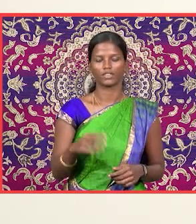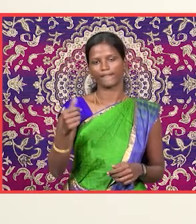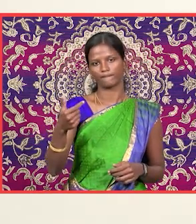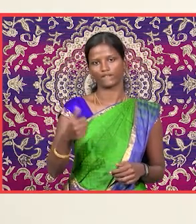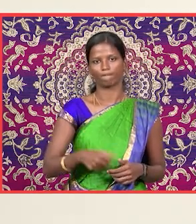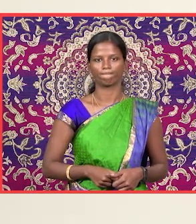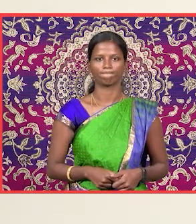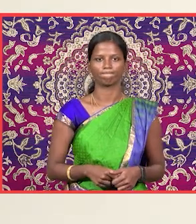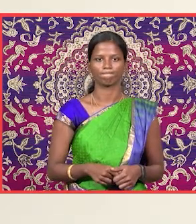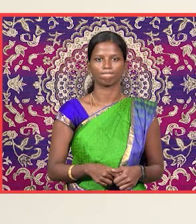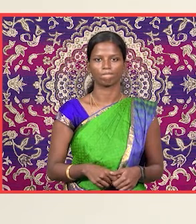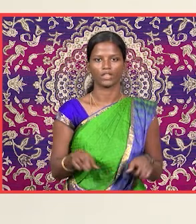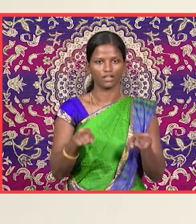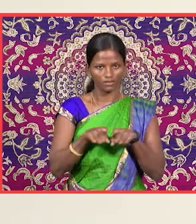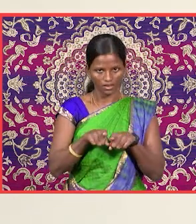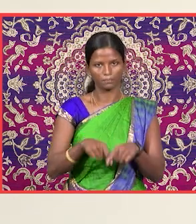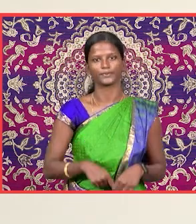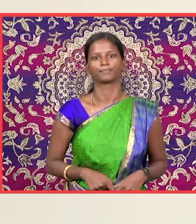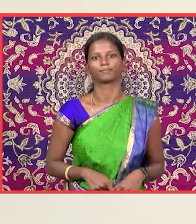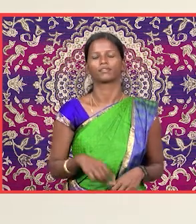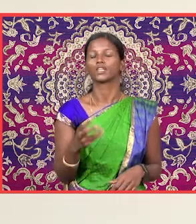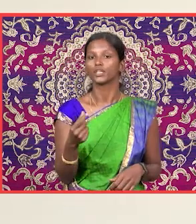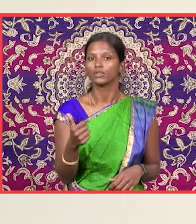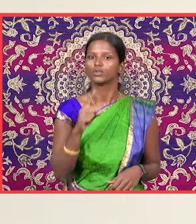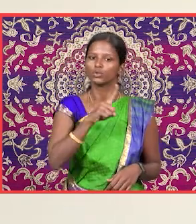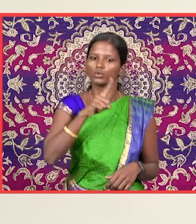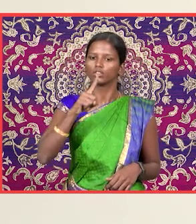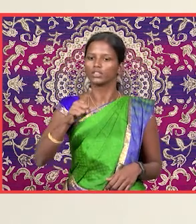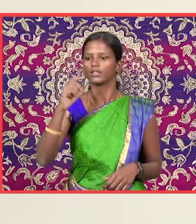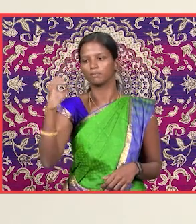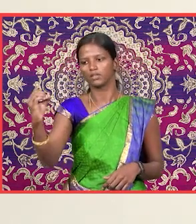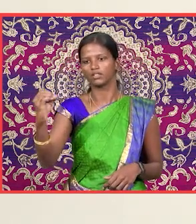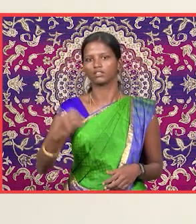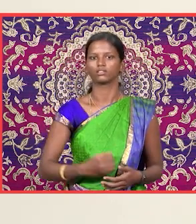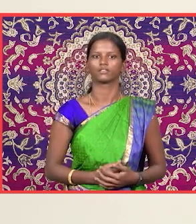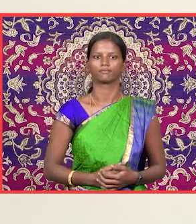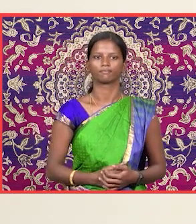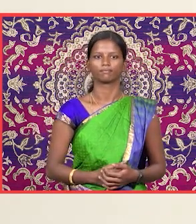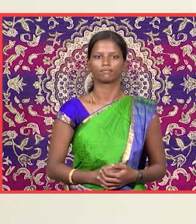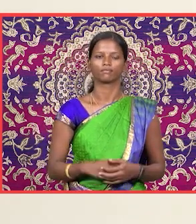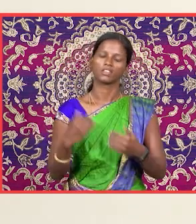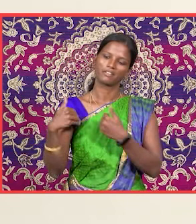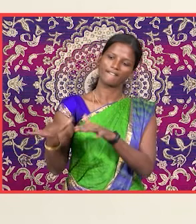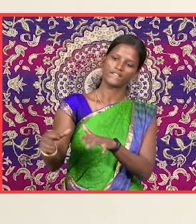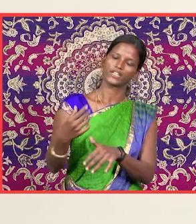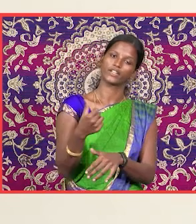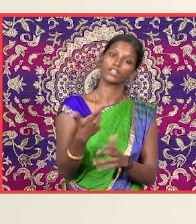வாங்கிய விலை ரூபாய் 110, விற்ற